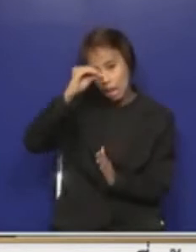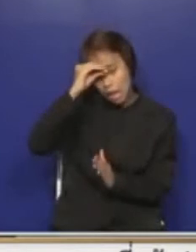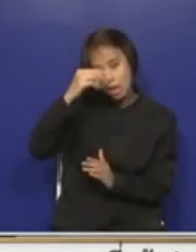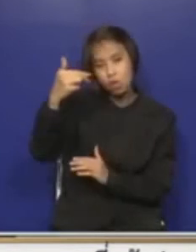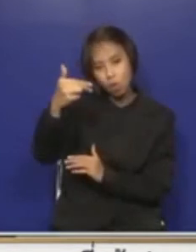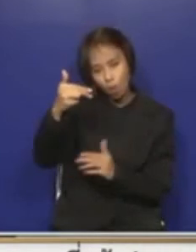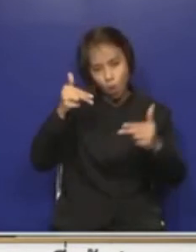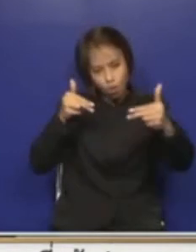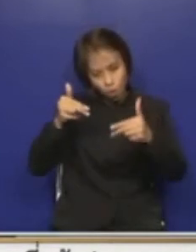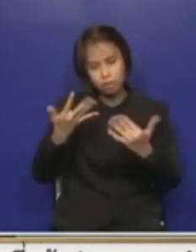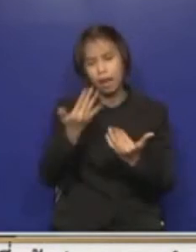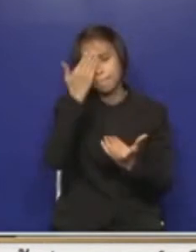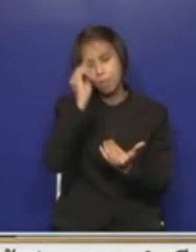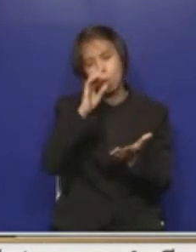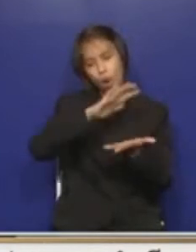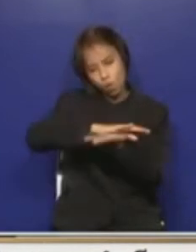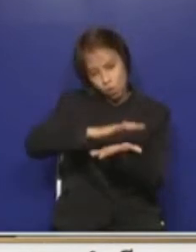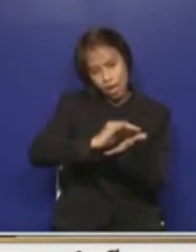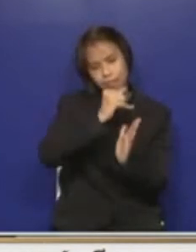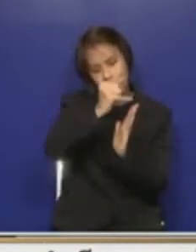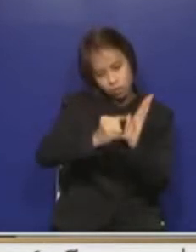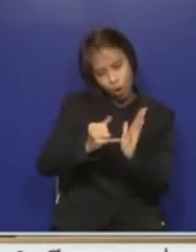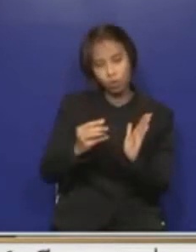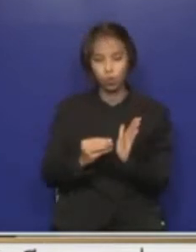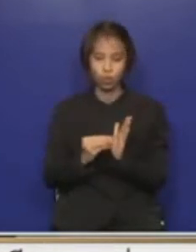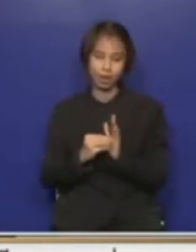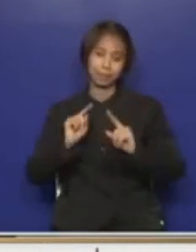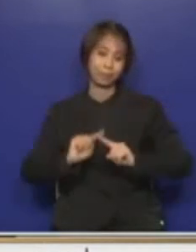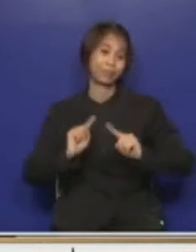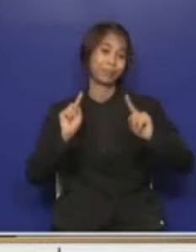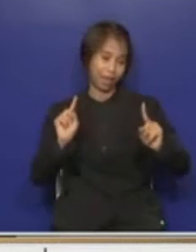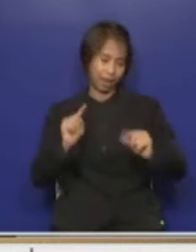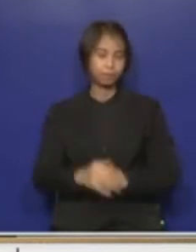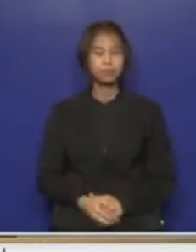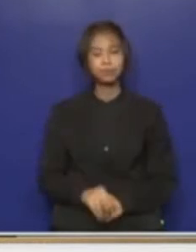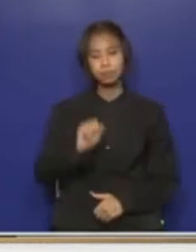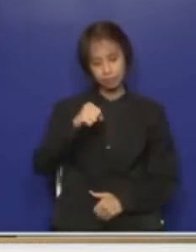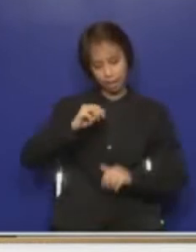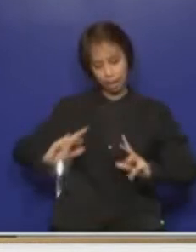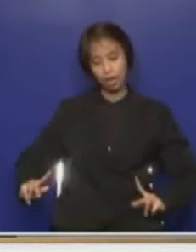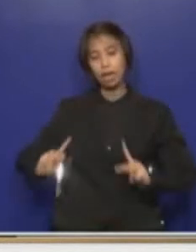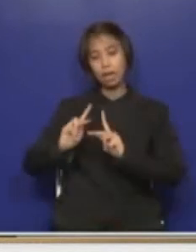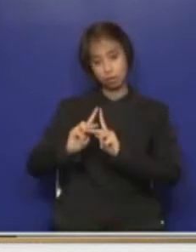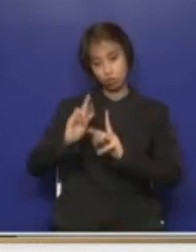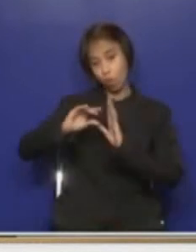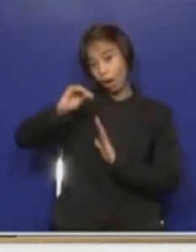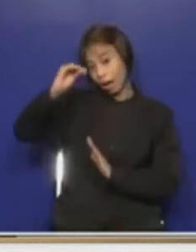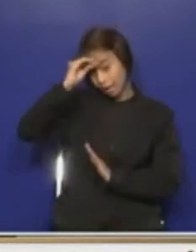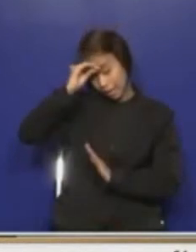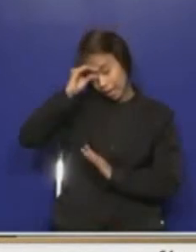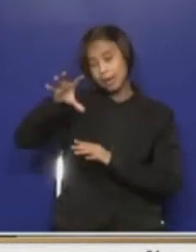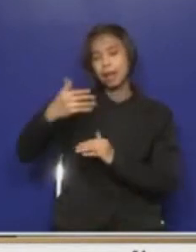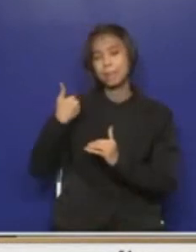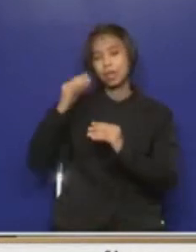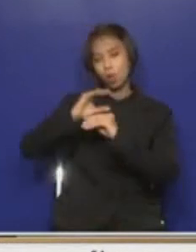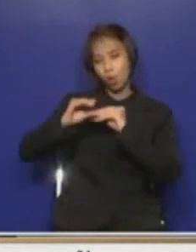และความเหลื่อมล้ำของโรงเรียนในต่างจังหวัดกับโรงเรียนกรุงเทพไม่เหมือนกันถึงแม้กระทรวงศึกษาธิการจะออกโครงการว่าจะมีการจัดเรียนการเรียนการส